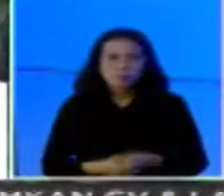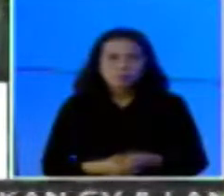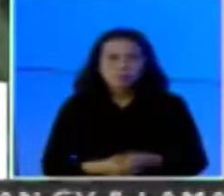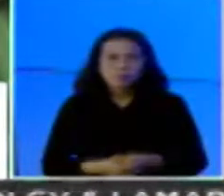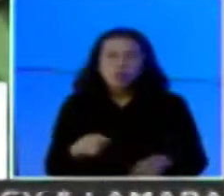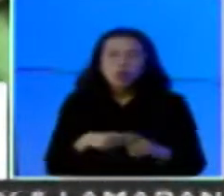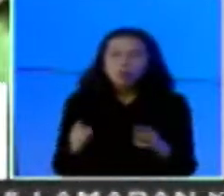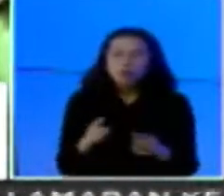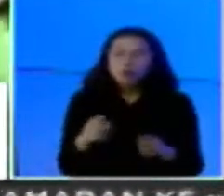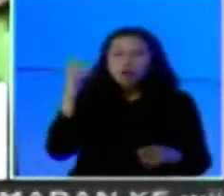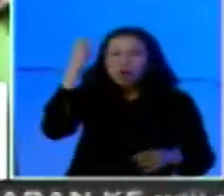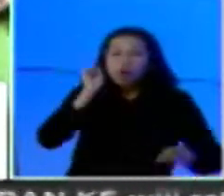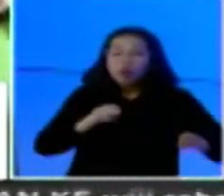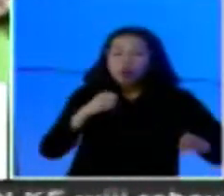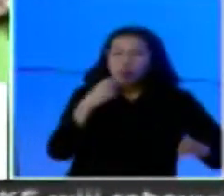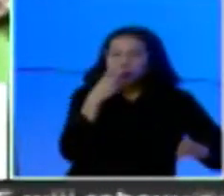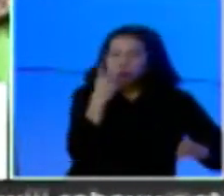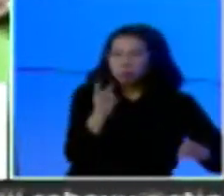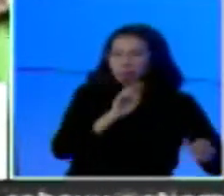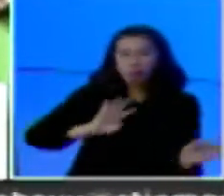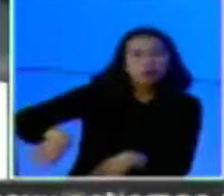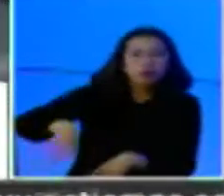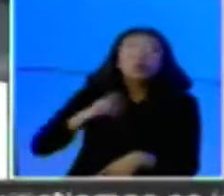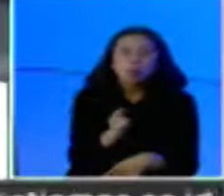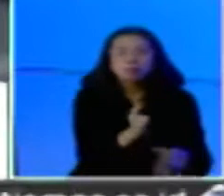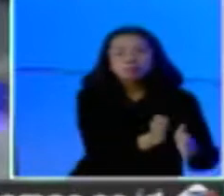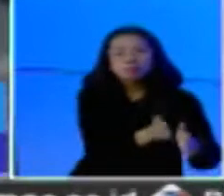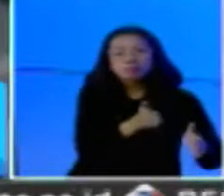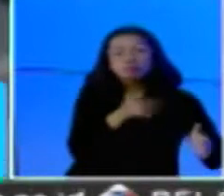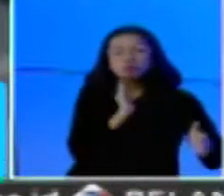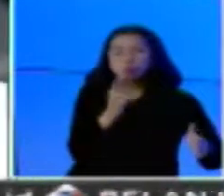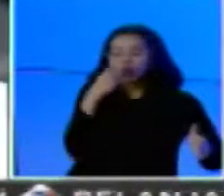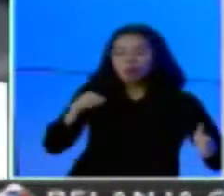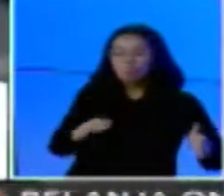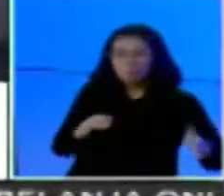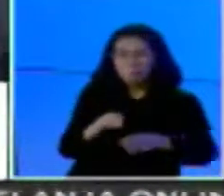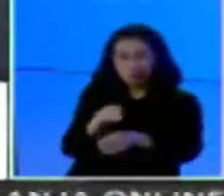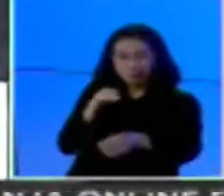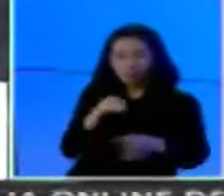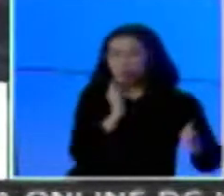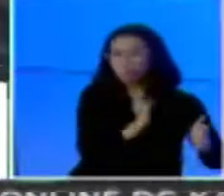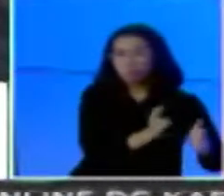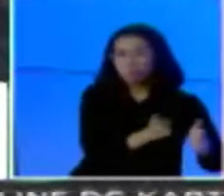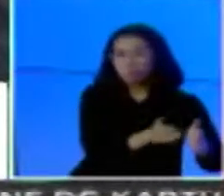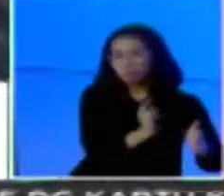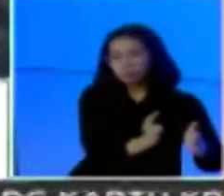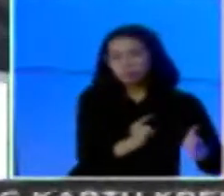Namun seolah tak peduli, para pengendara ojek online tak bergeming dan tetap berjejer di pinggir trotoar.